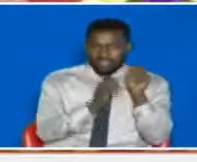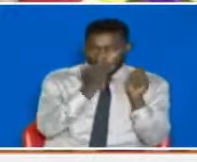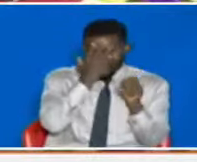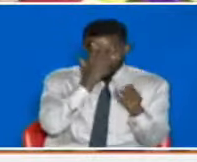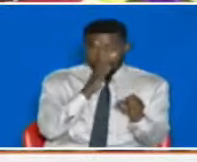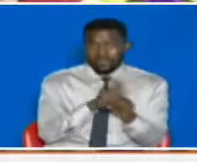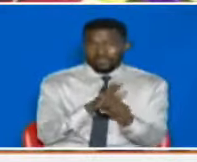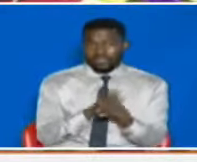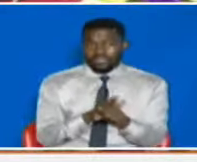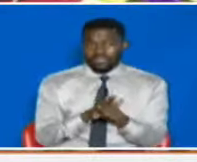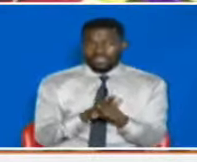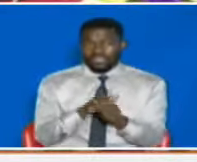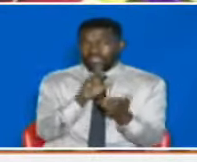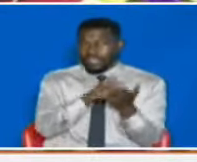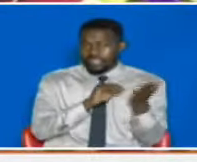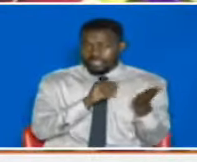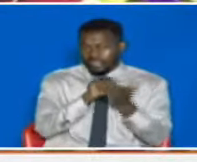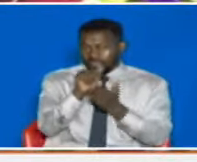watu manyumba saa hii.